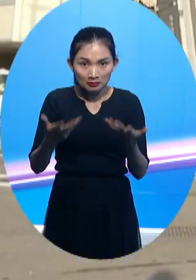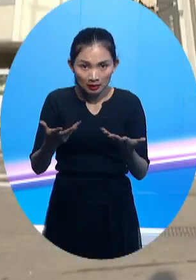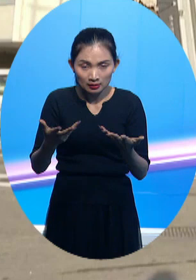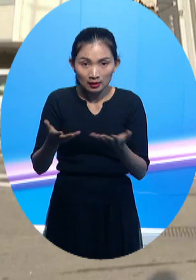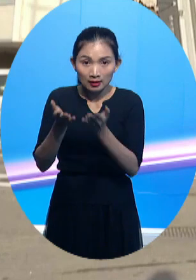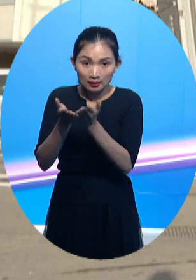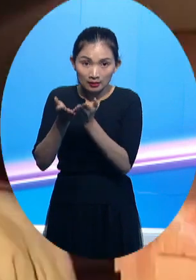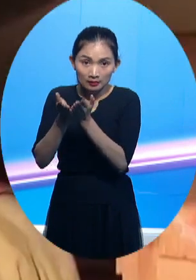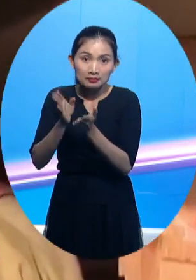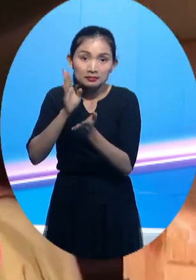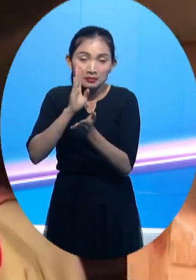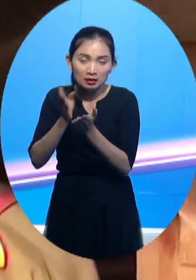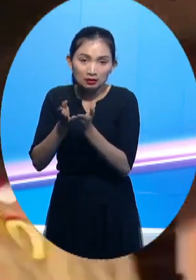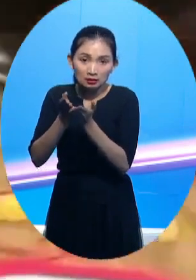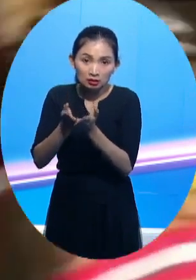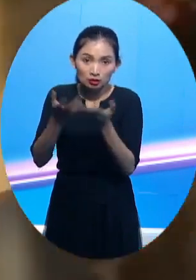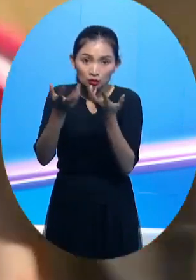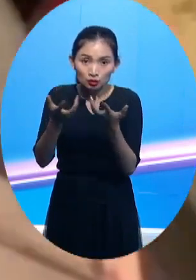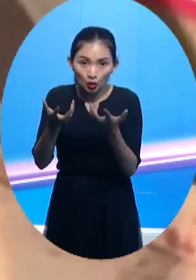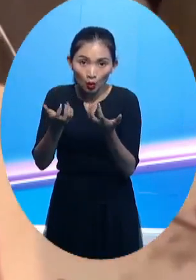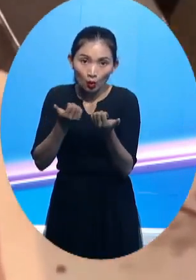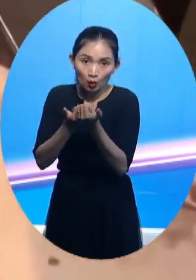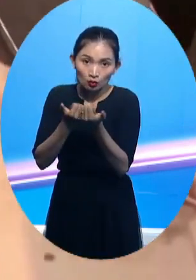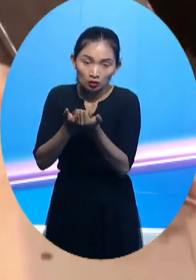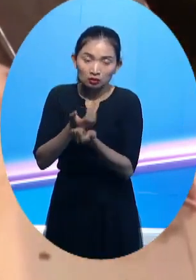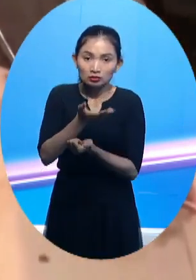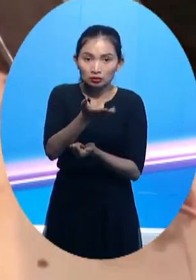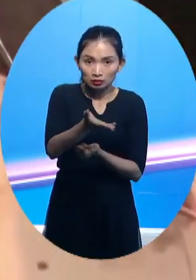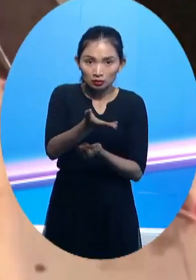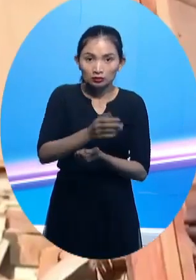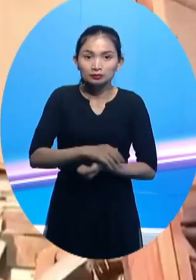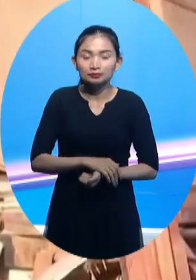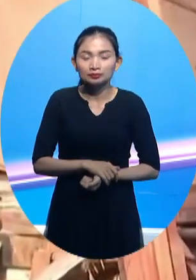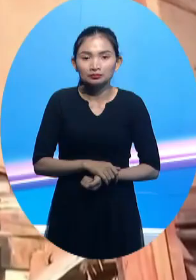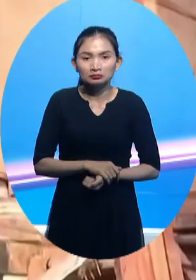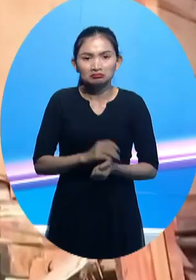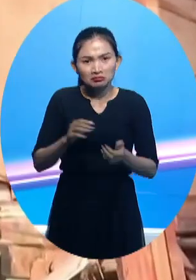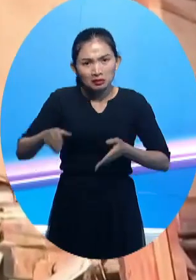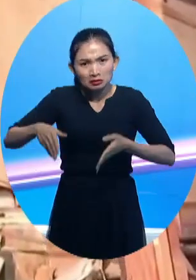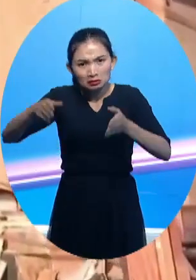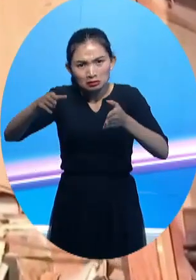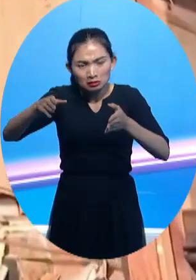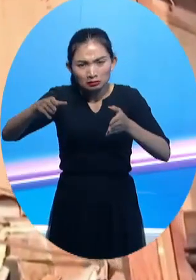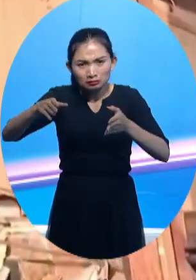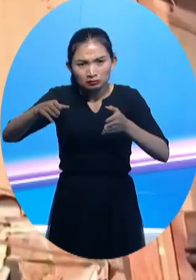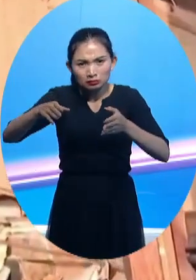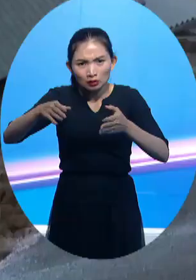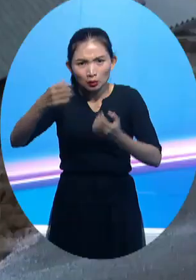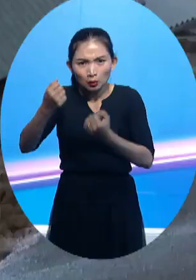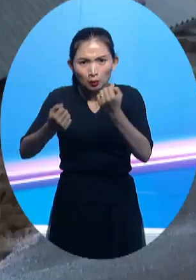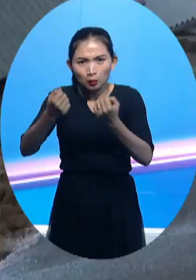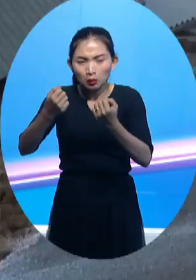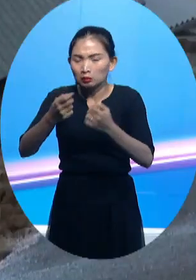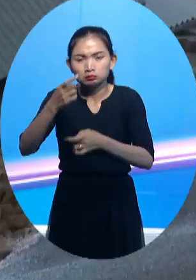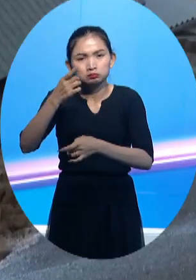đường biển do tuyến đường bộ lên các khu vực miền Bắc gặp nhiều khó khăn vì hạ tầng bị hư hại nặng lực lượng phòng vệ Nhật Bản Cũng đang triển